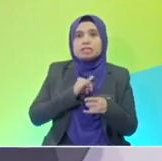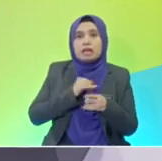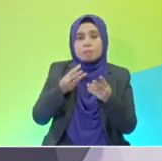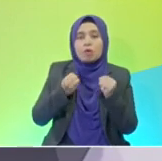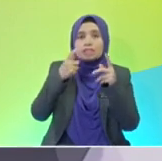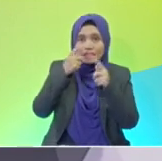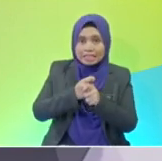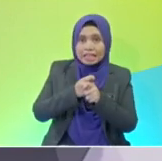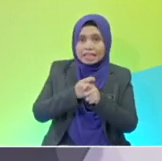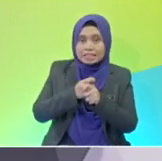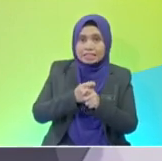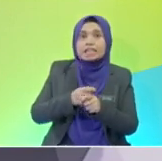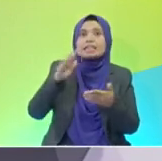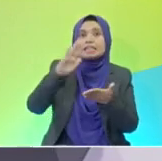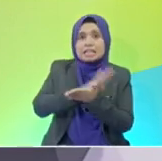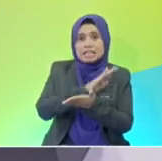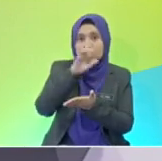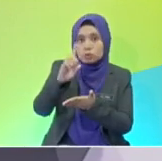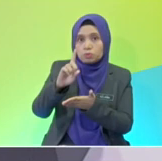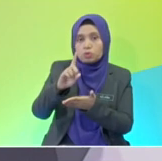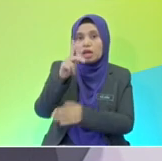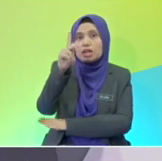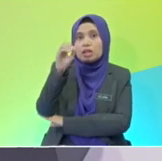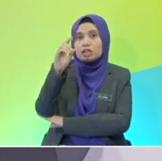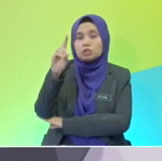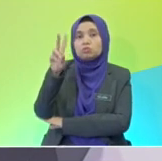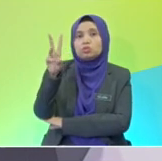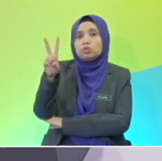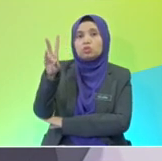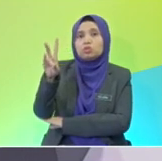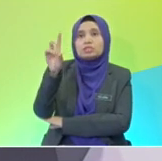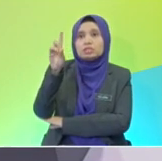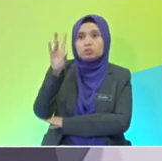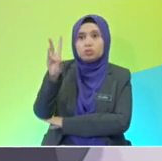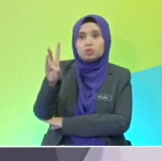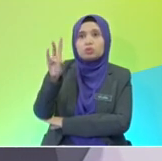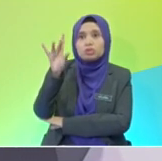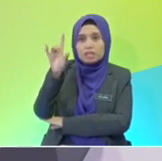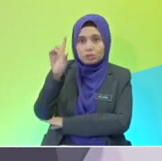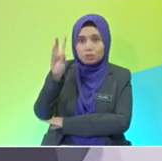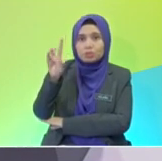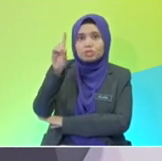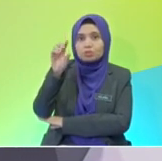tentang kertas 1 yaitu 7108 palang 1